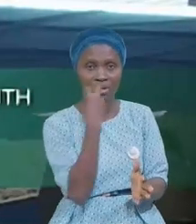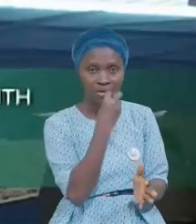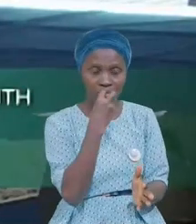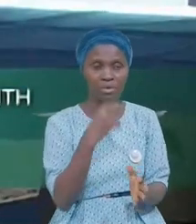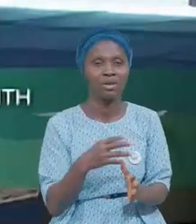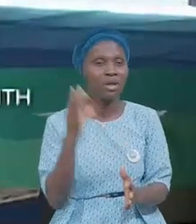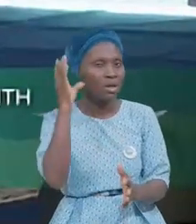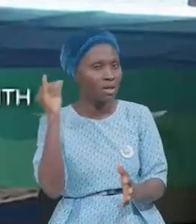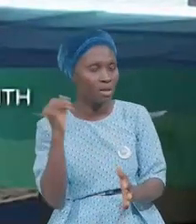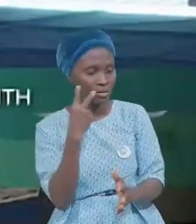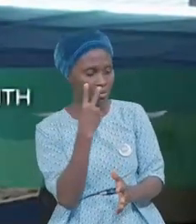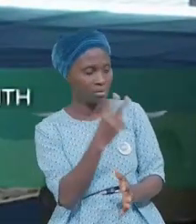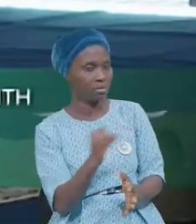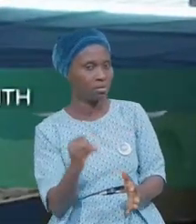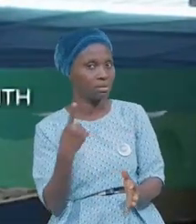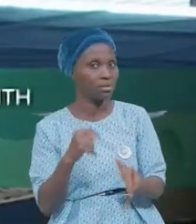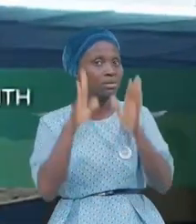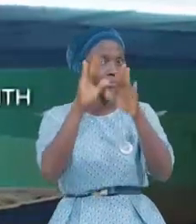qu'il faisait.